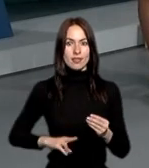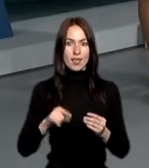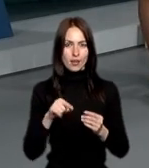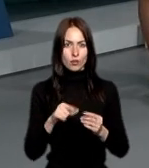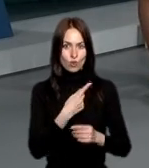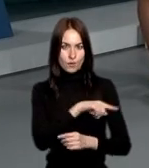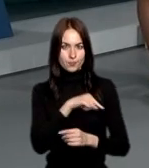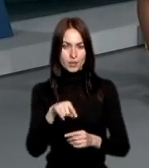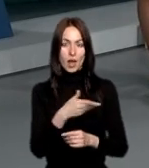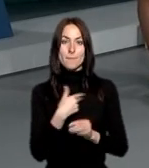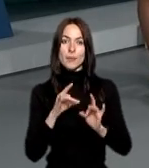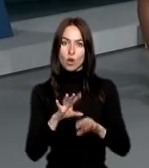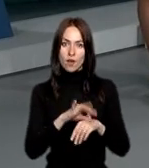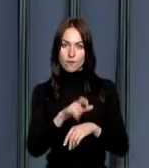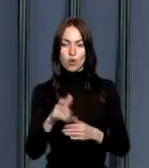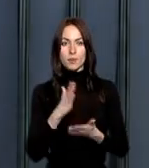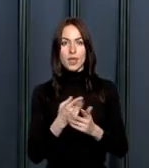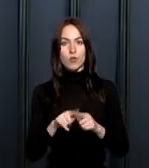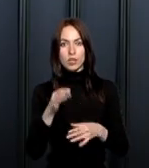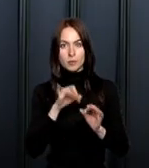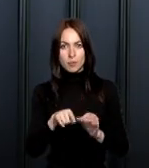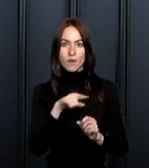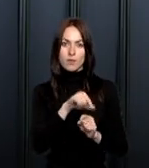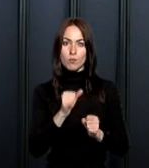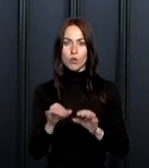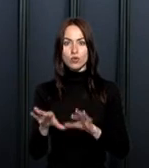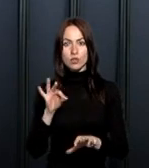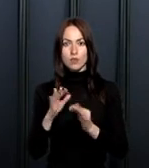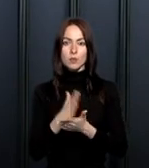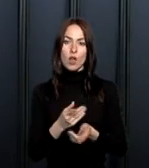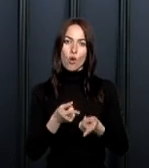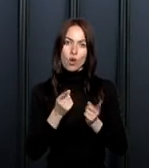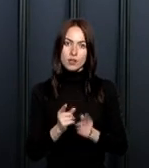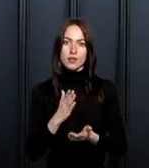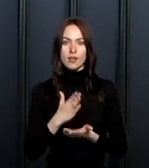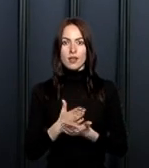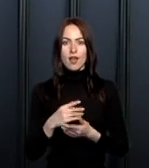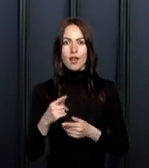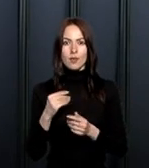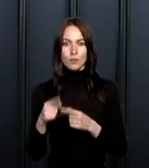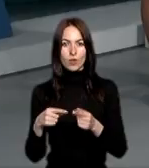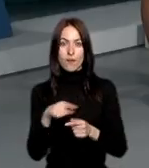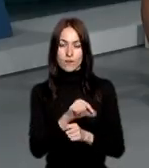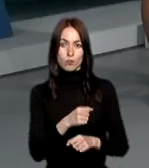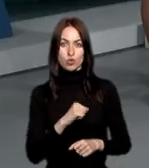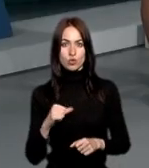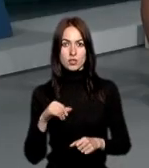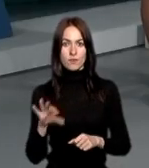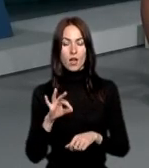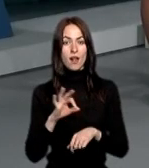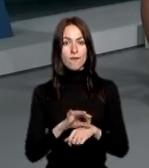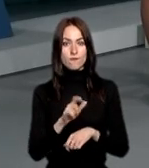розказуємо хворим, що от є такий препарат, ви можете вибрати такий. Тобто є оригінальний, є генерик, ви можете самі вибрати.